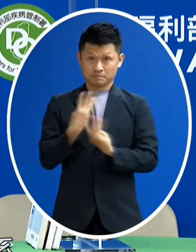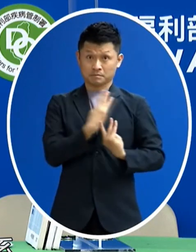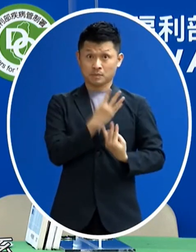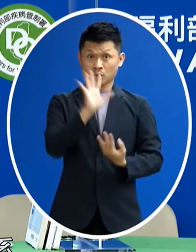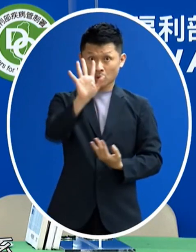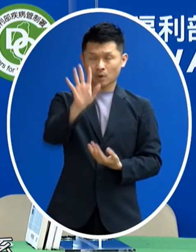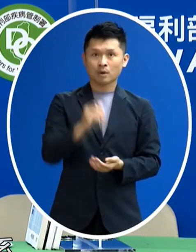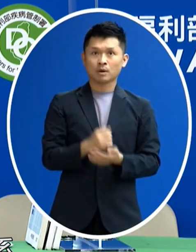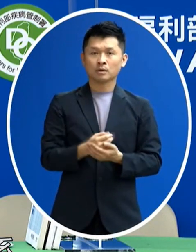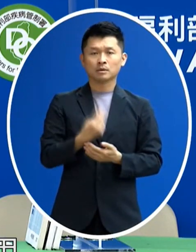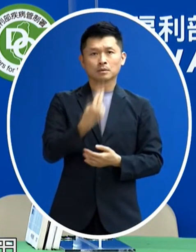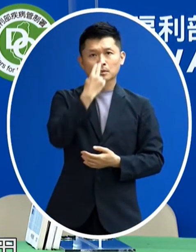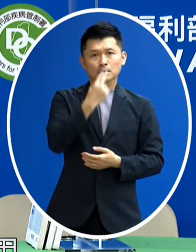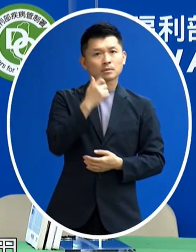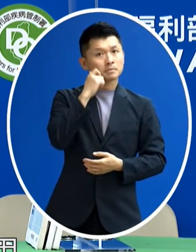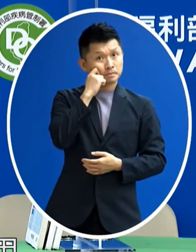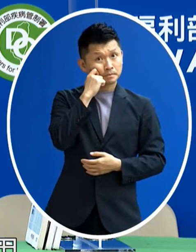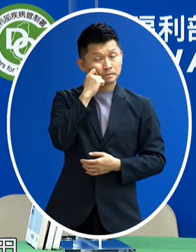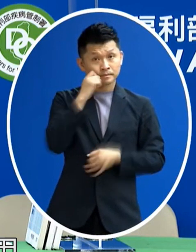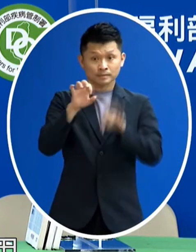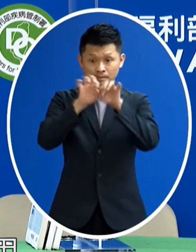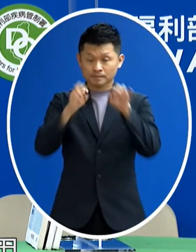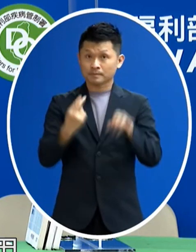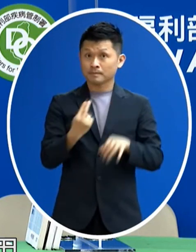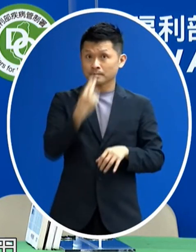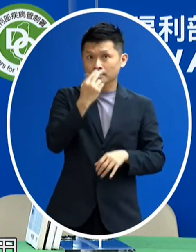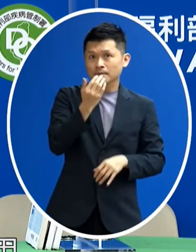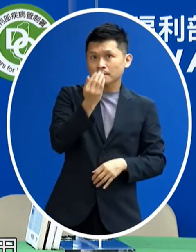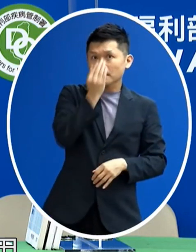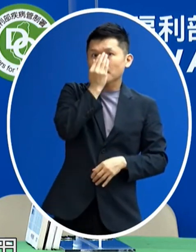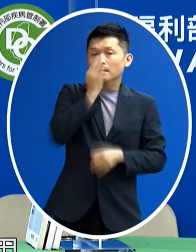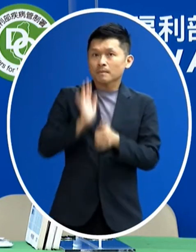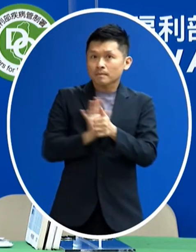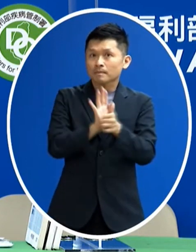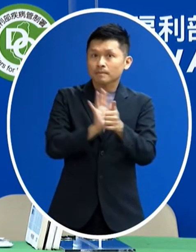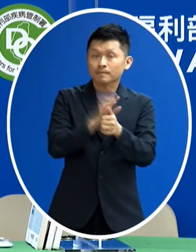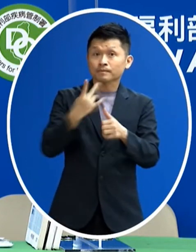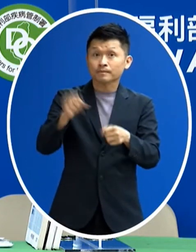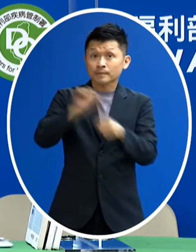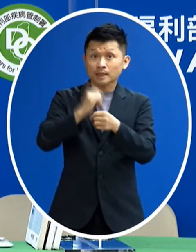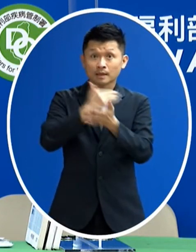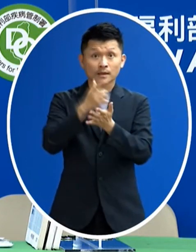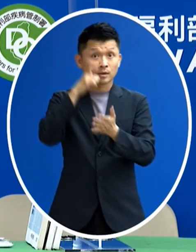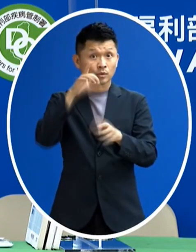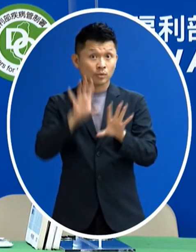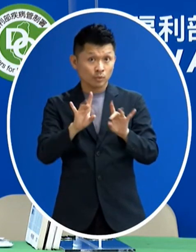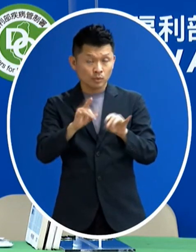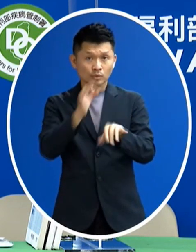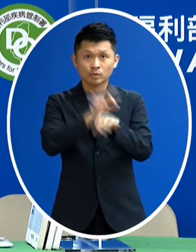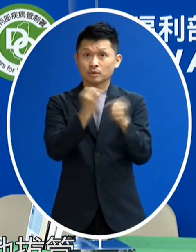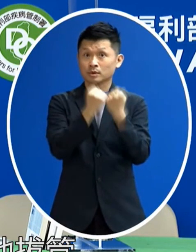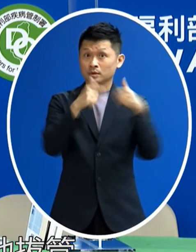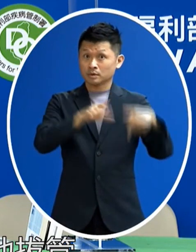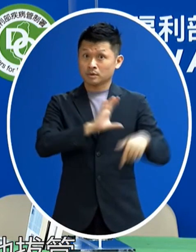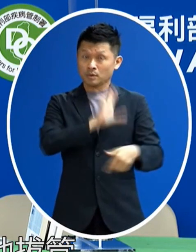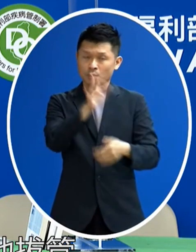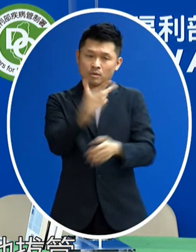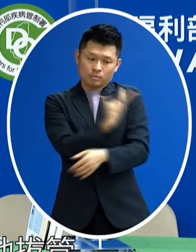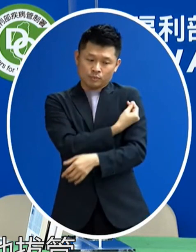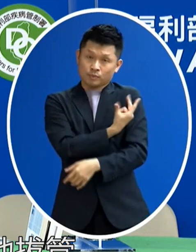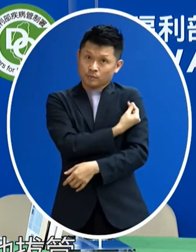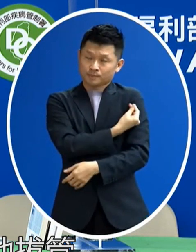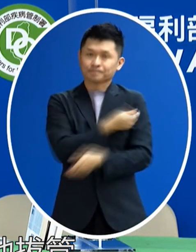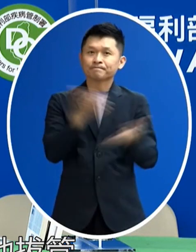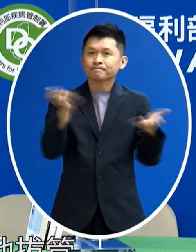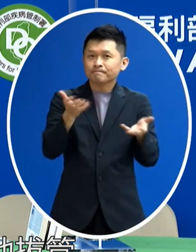氧跟呼吸困难的关系，插管使用呼吸器，那另外也有使用类固醇跟瑞德西韦来治疗。经